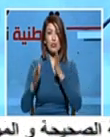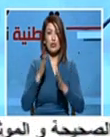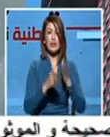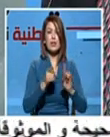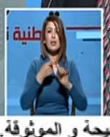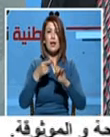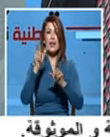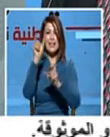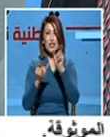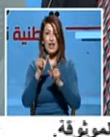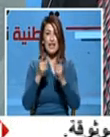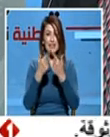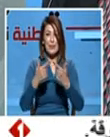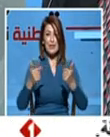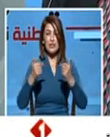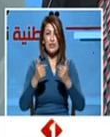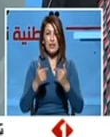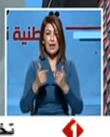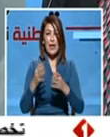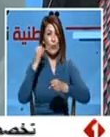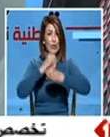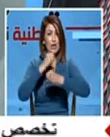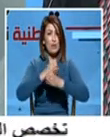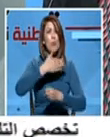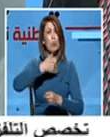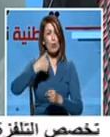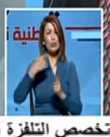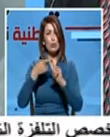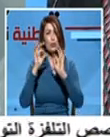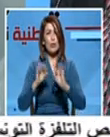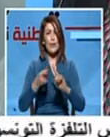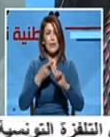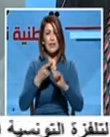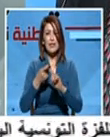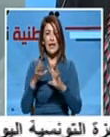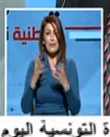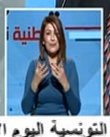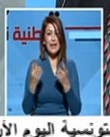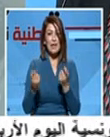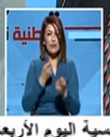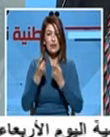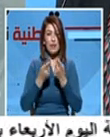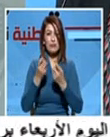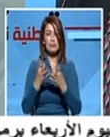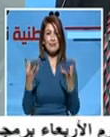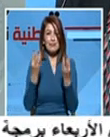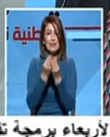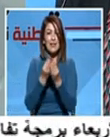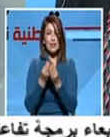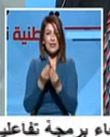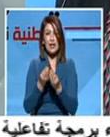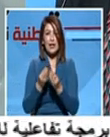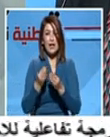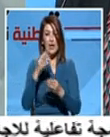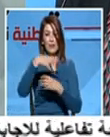لا بل هي أيضا تلبي في الخدمات الصحية. كيفاش نسقتوا حتى يتحصلوا